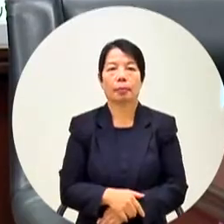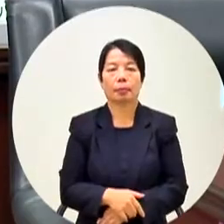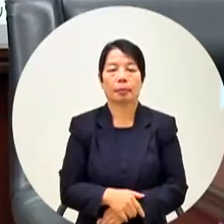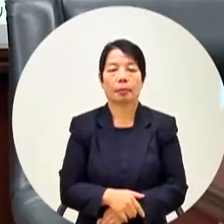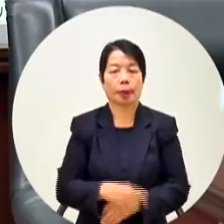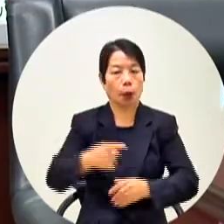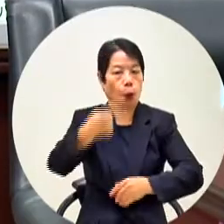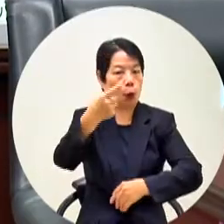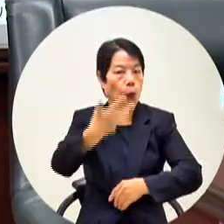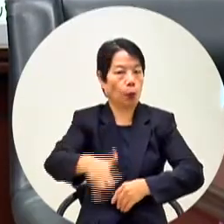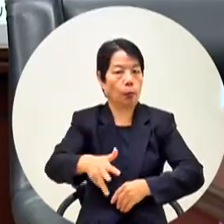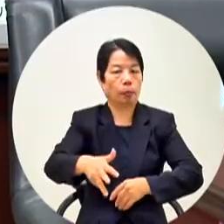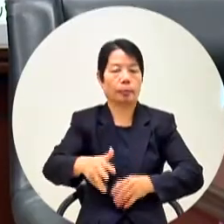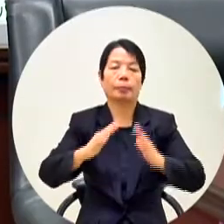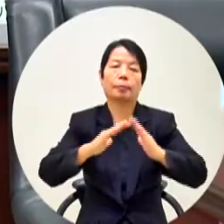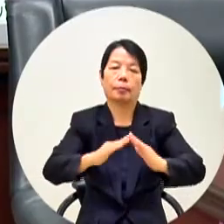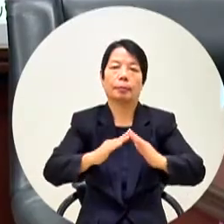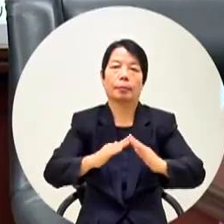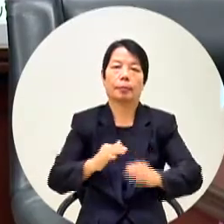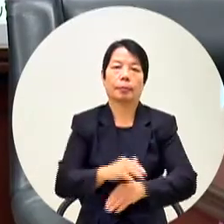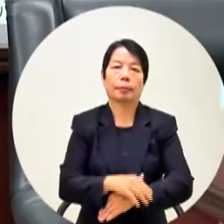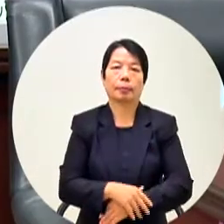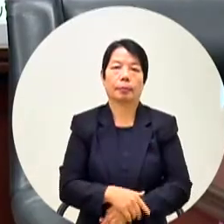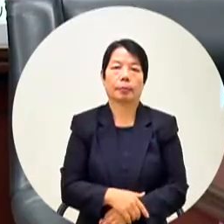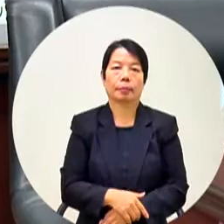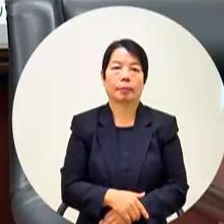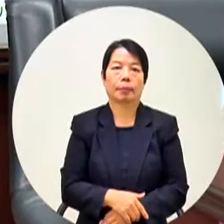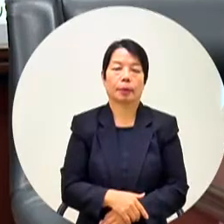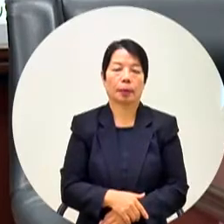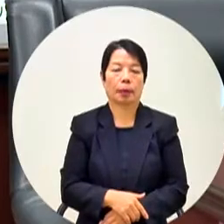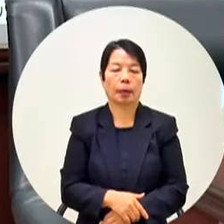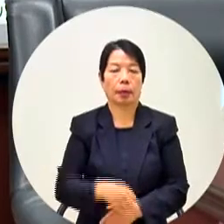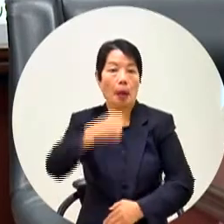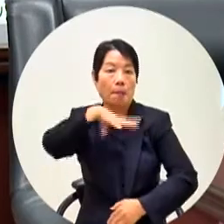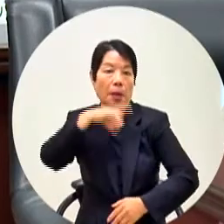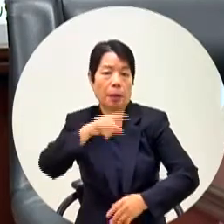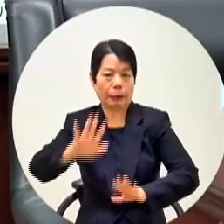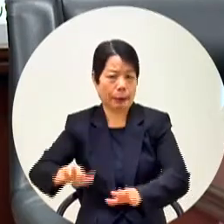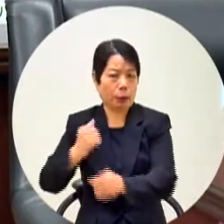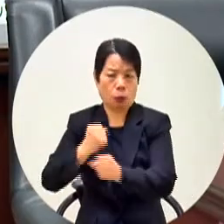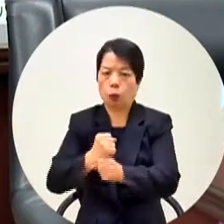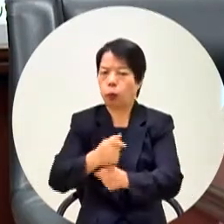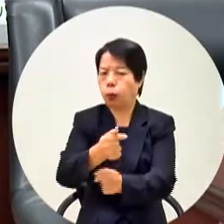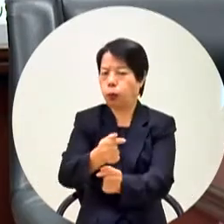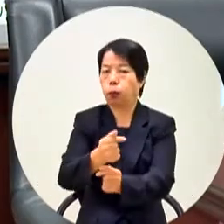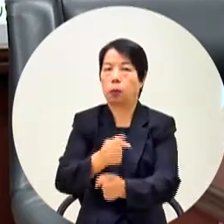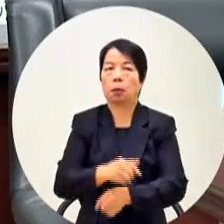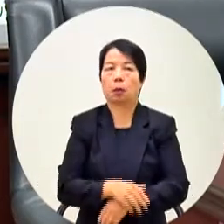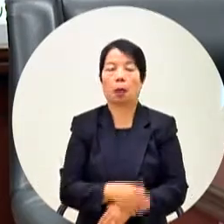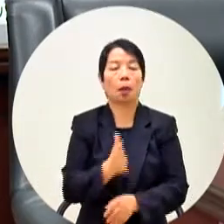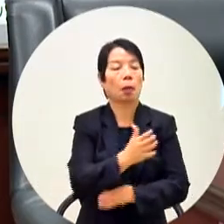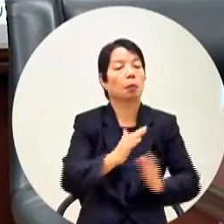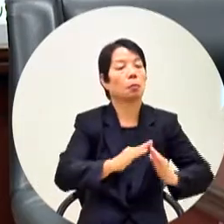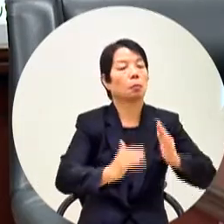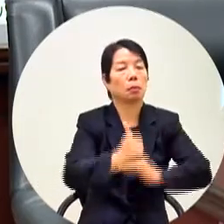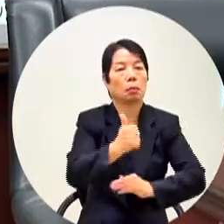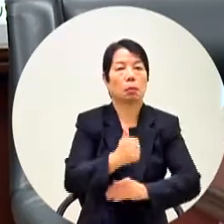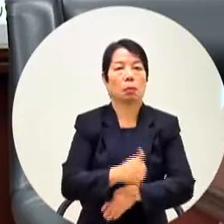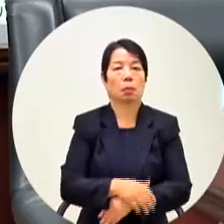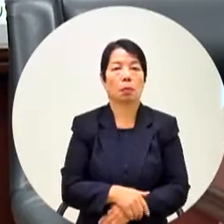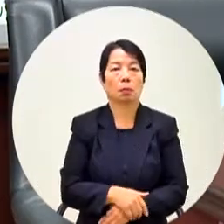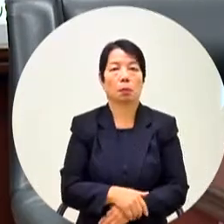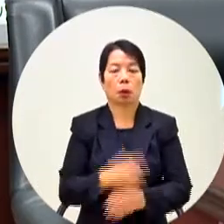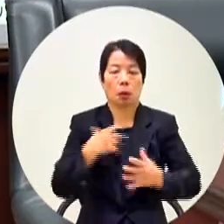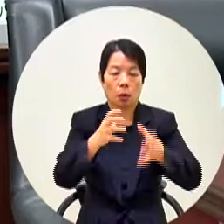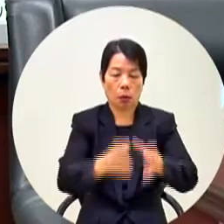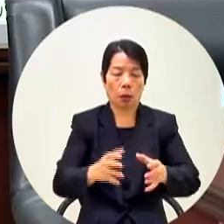呢。哦，咱屏东已经在做了呢。我请问市长，咱来成立